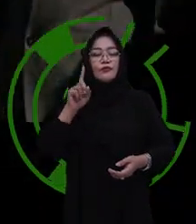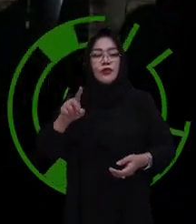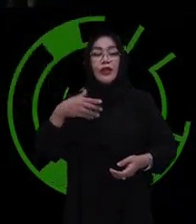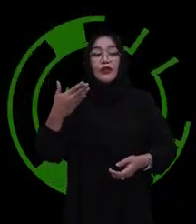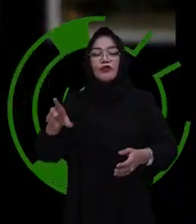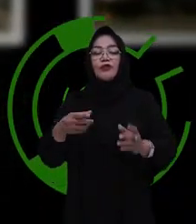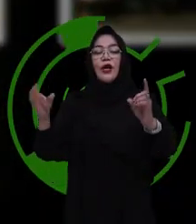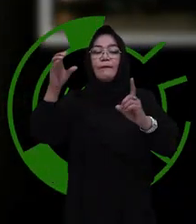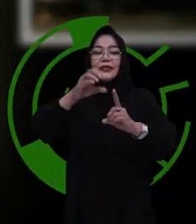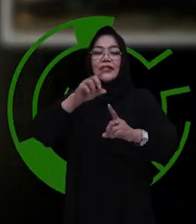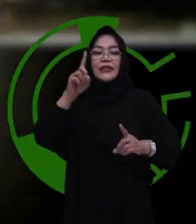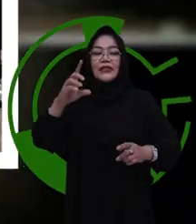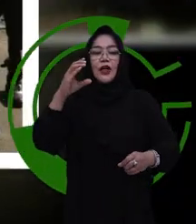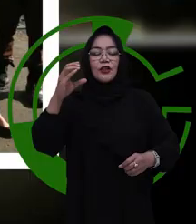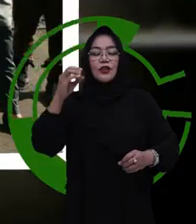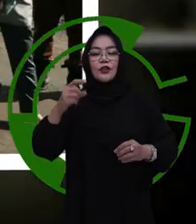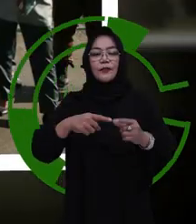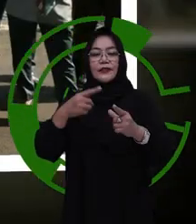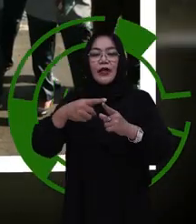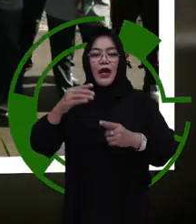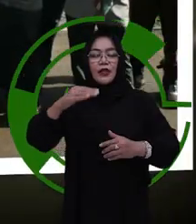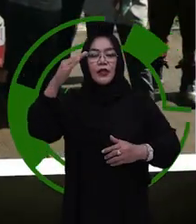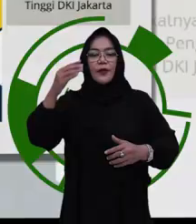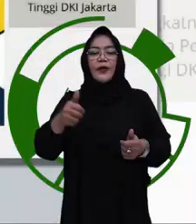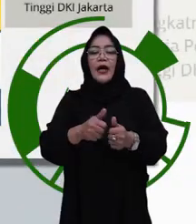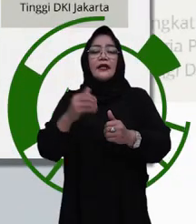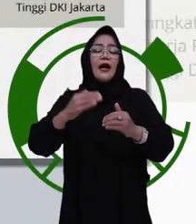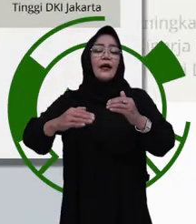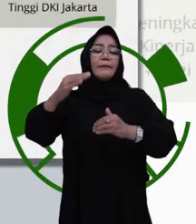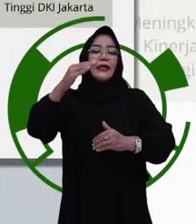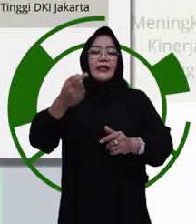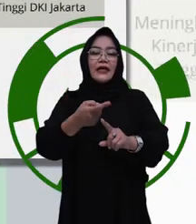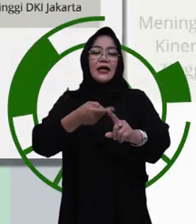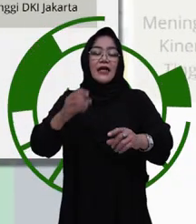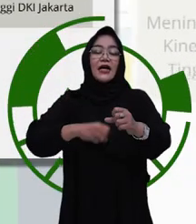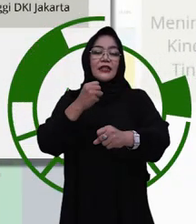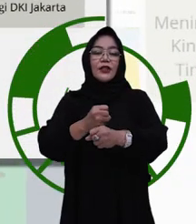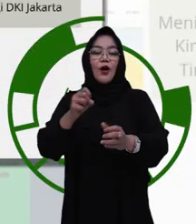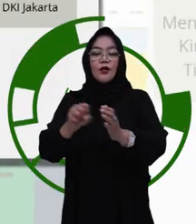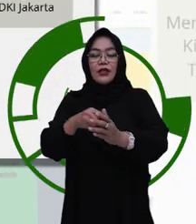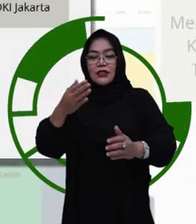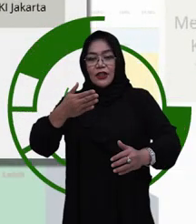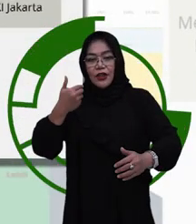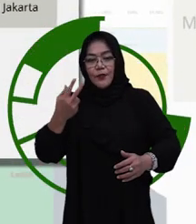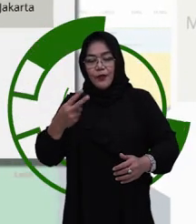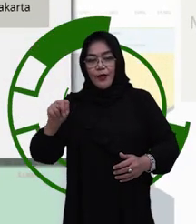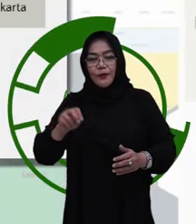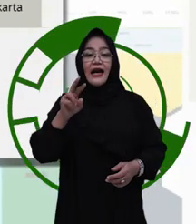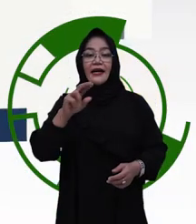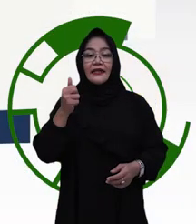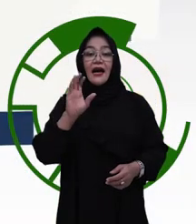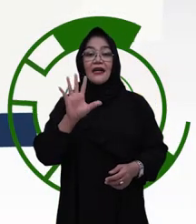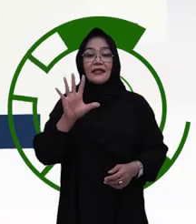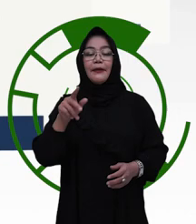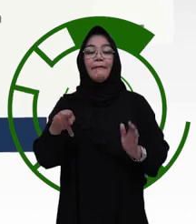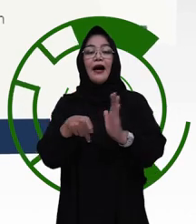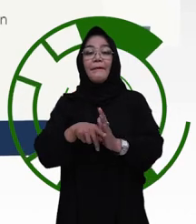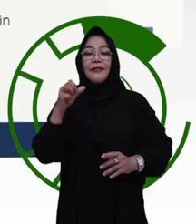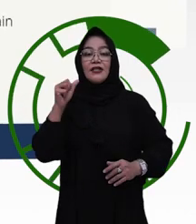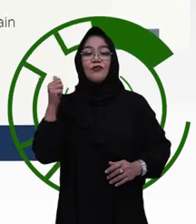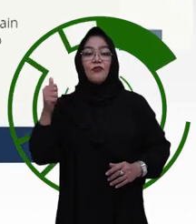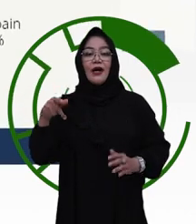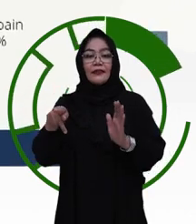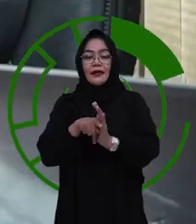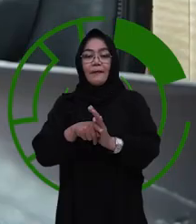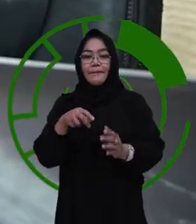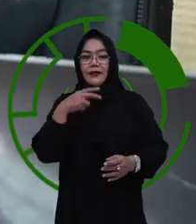tahun 2021 yang sudah mencapai 100% atau lebih dan meningkat dari tahun sebelumnya. Area 5,